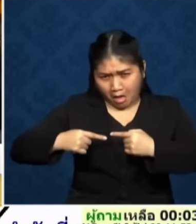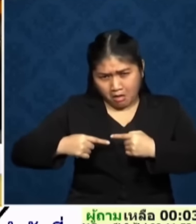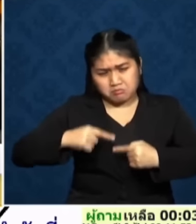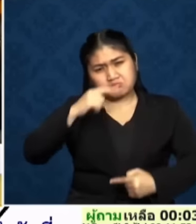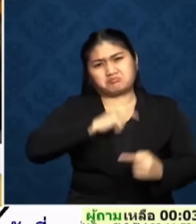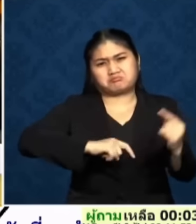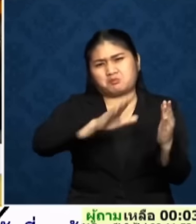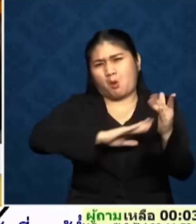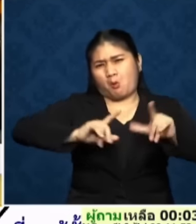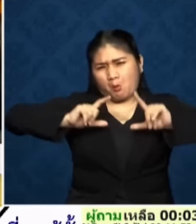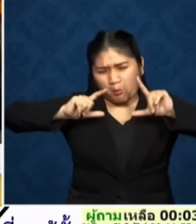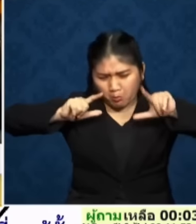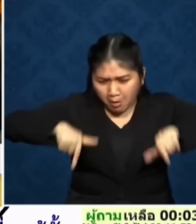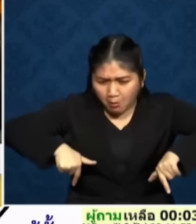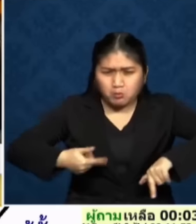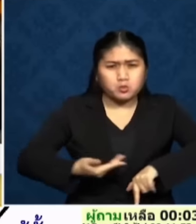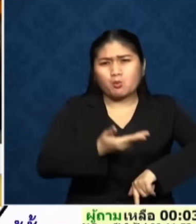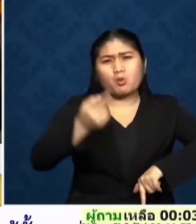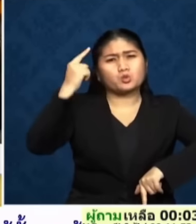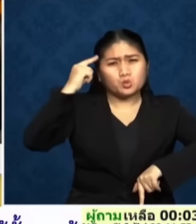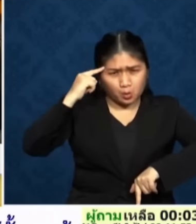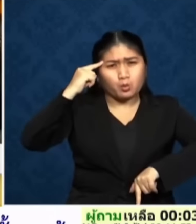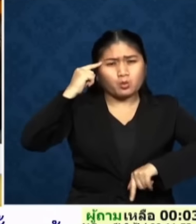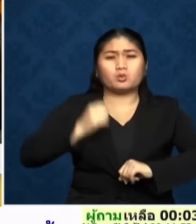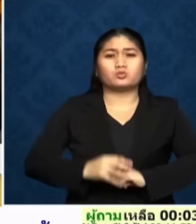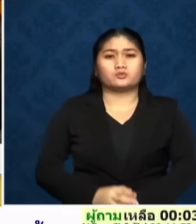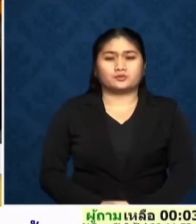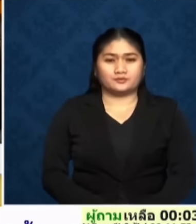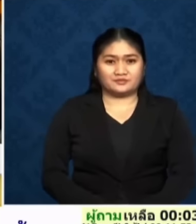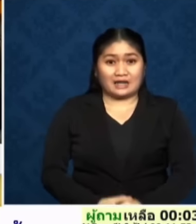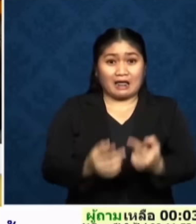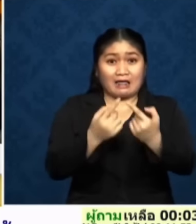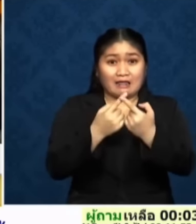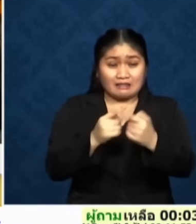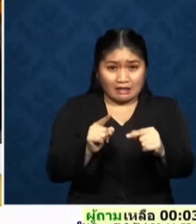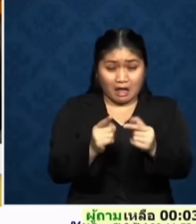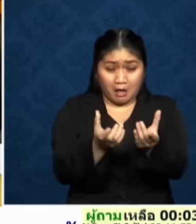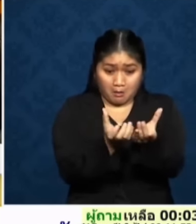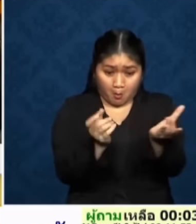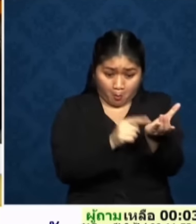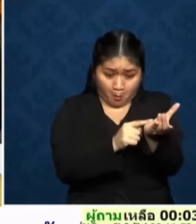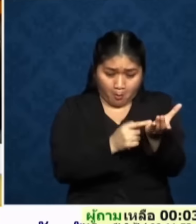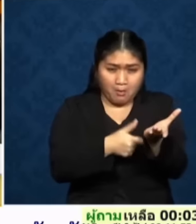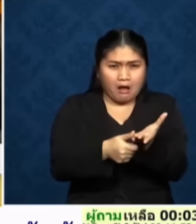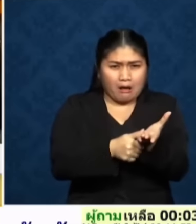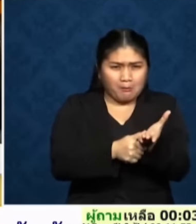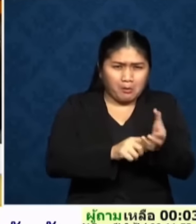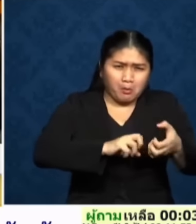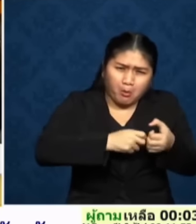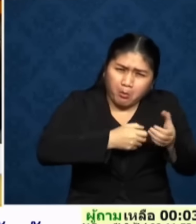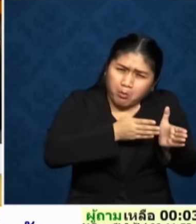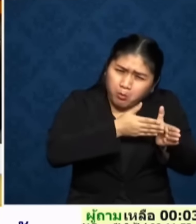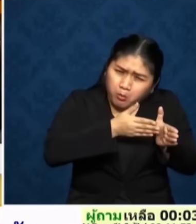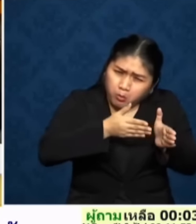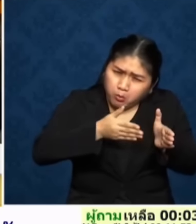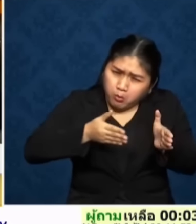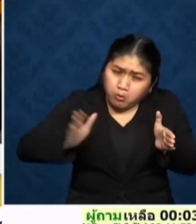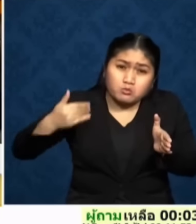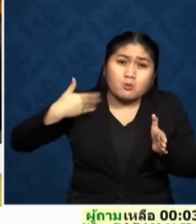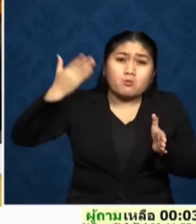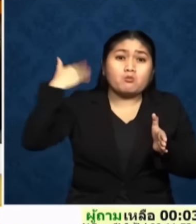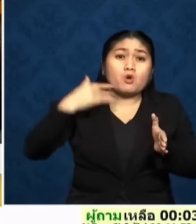าทุกคนประจักษ์ชัดเจนรับรู้ได้แต่การแก้รัฐธรรมนูญเนี่ยเป็นปัญหาที่ต่อเนื่องมาตั้งแต่สมัยพวกเรา